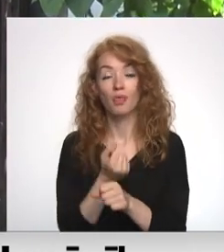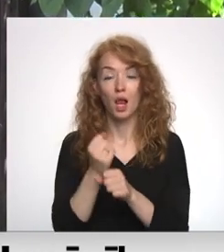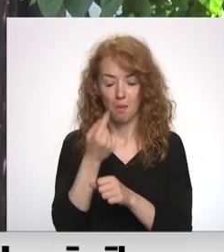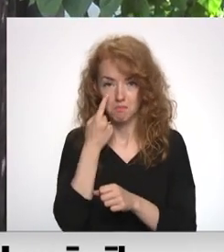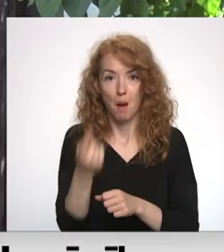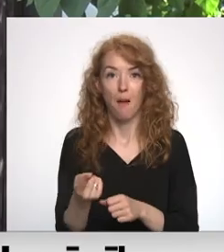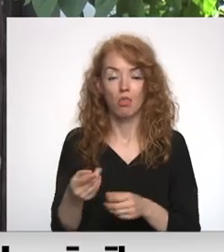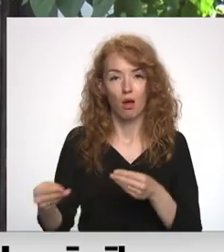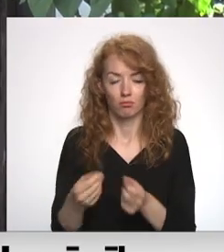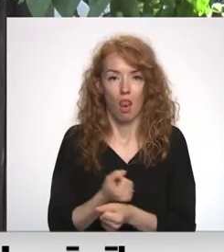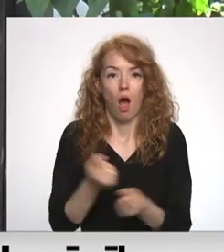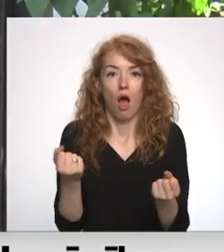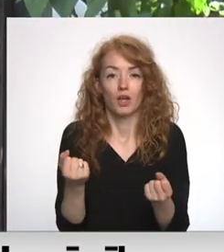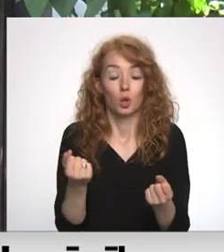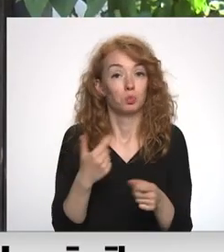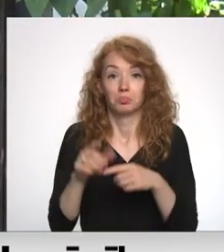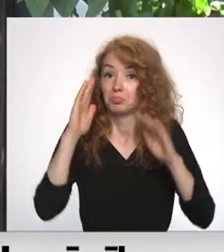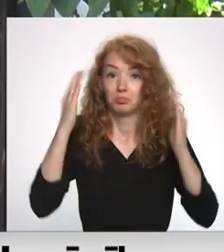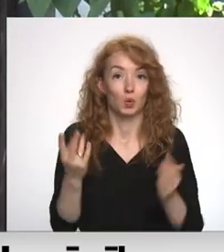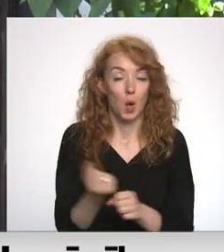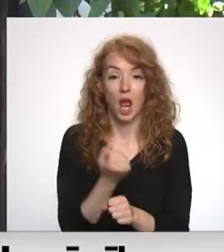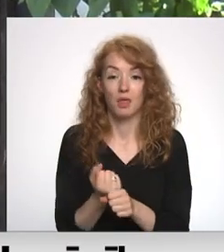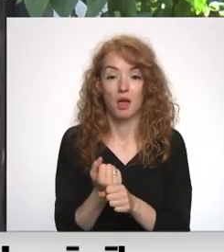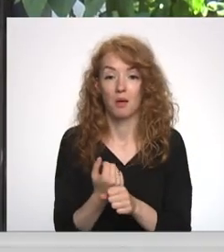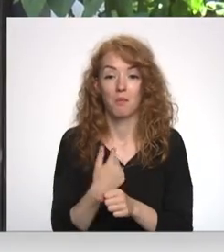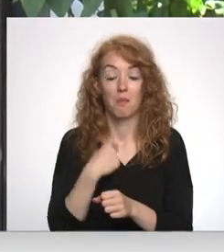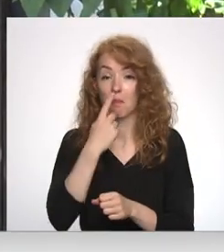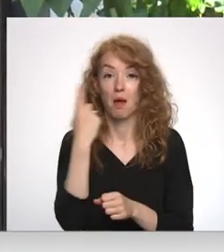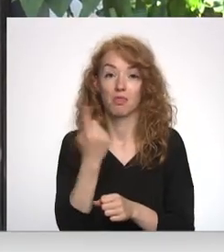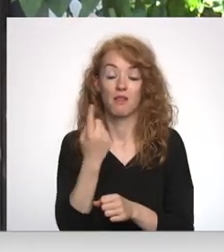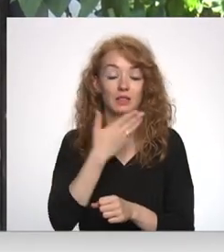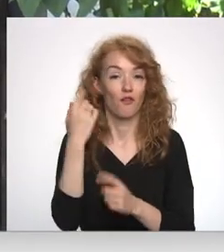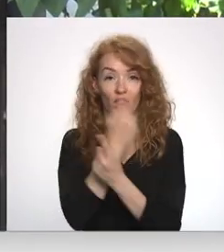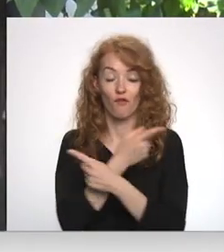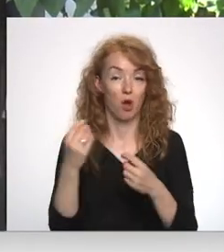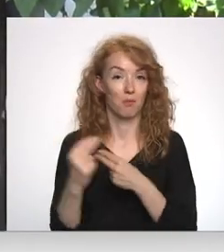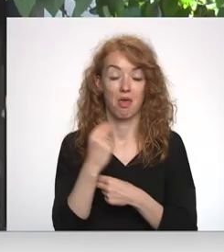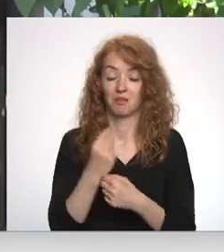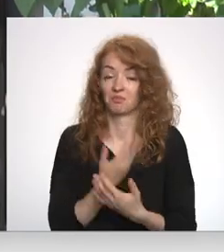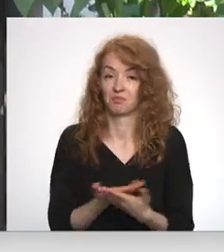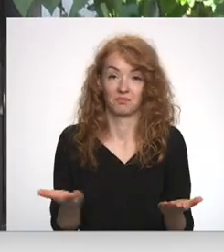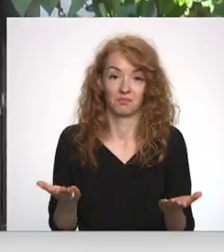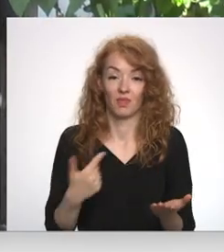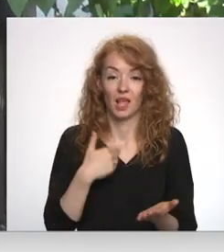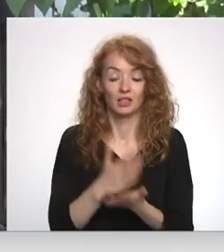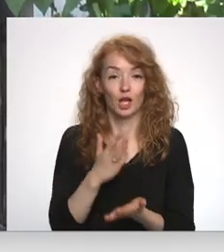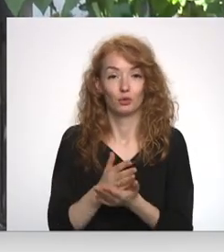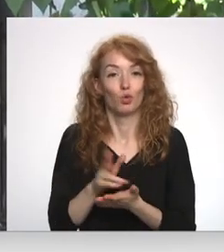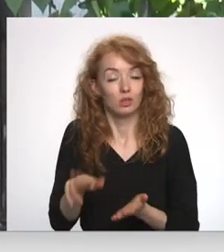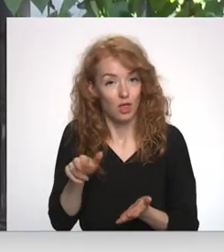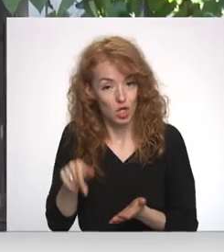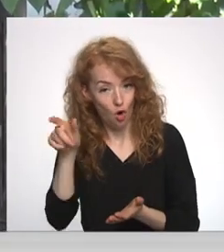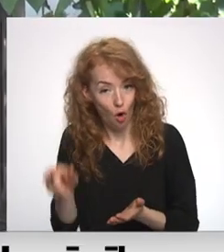varbūt... Nē, nezinu. Man nav neviens informējis, tā kā es esmu veca,